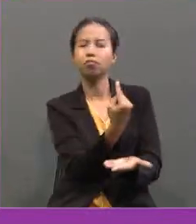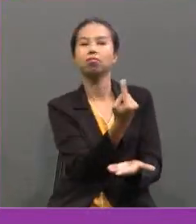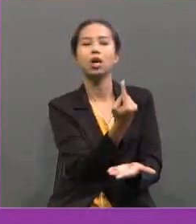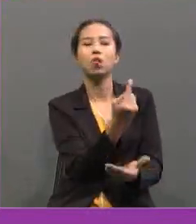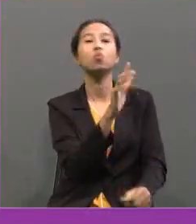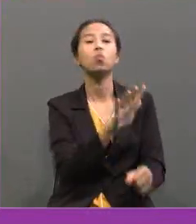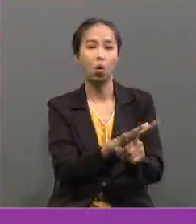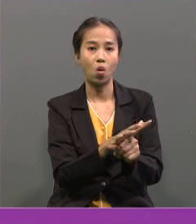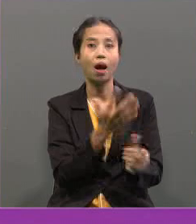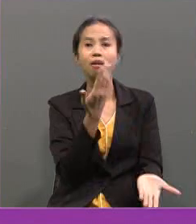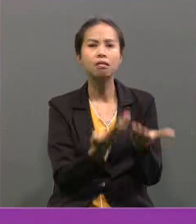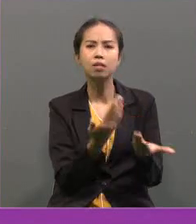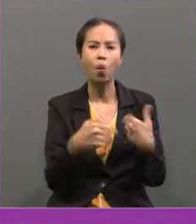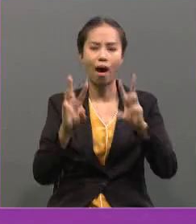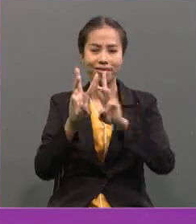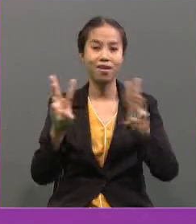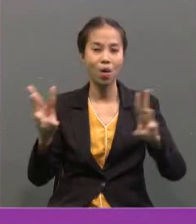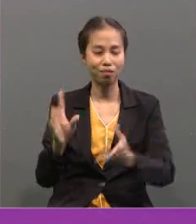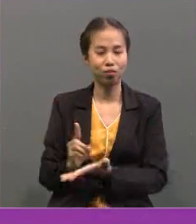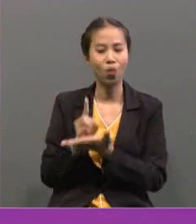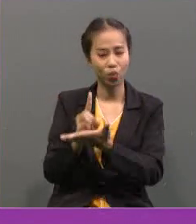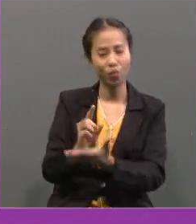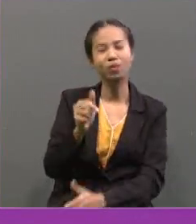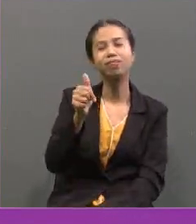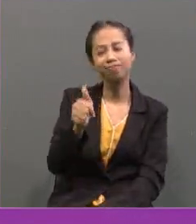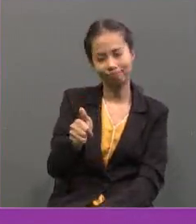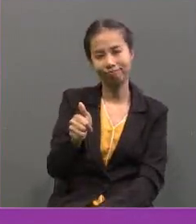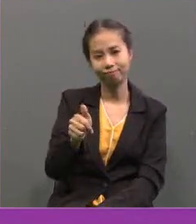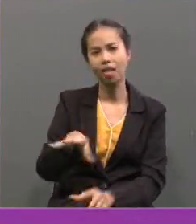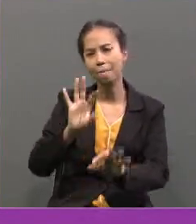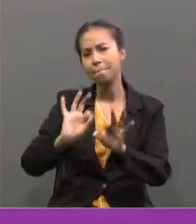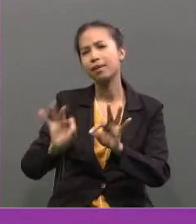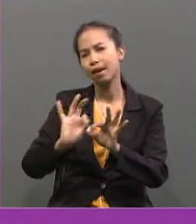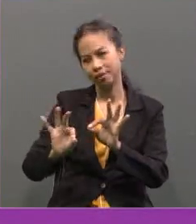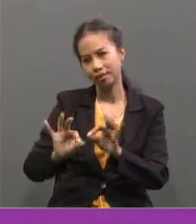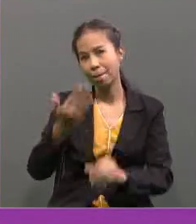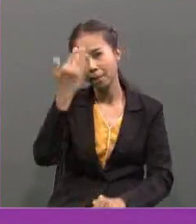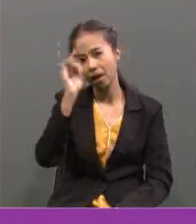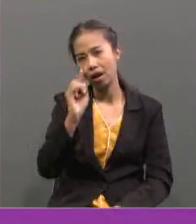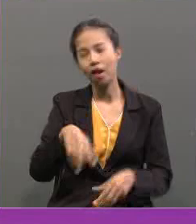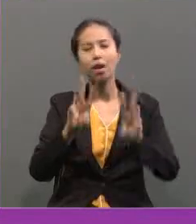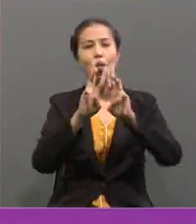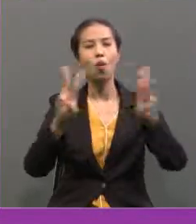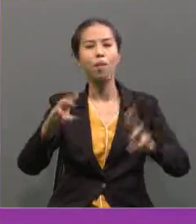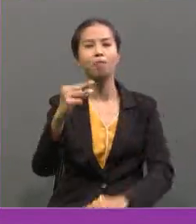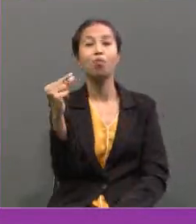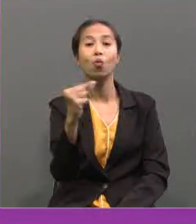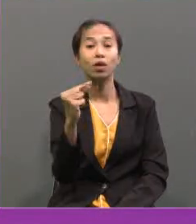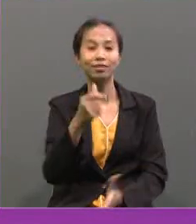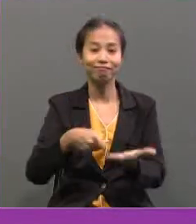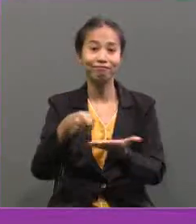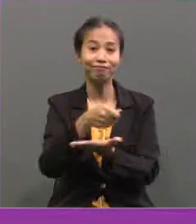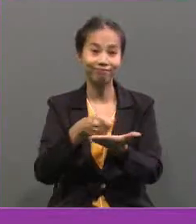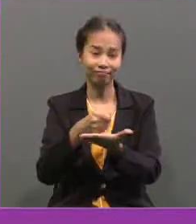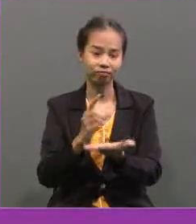ร่วมกันลอยกระทงออนไลน์ก็ได้นะฮะประหยัดทั้งเวลาแล้วก็ค่าใช้จ่ายด้วยนะคเพียงแค่เข้าไปใน Googleเสิร์ชไปก็ได้ค่ะ